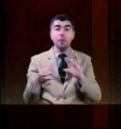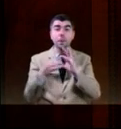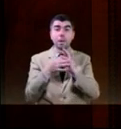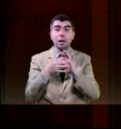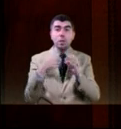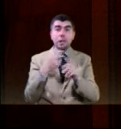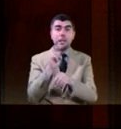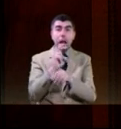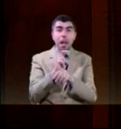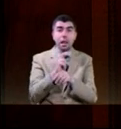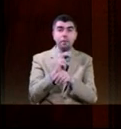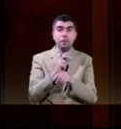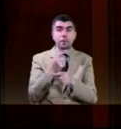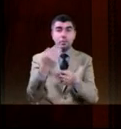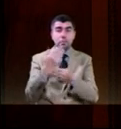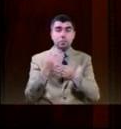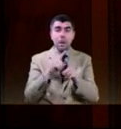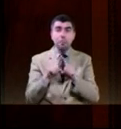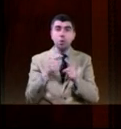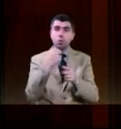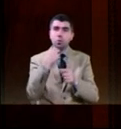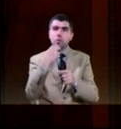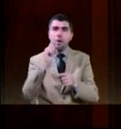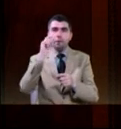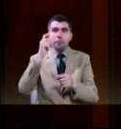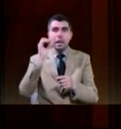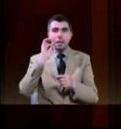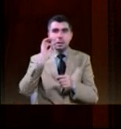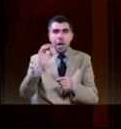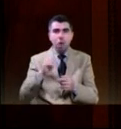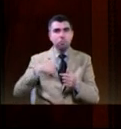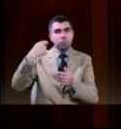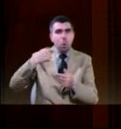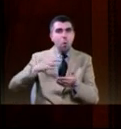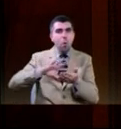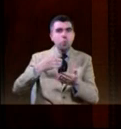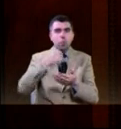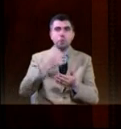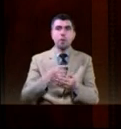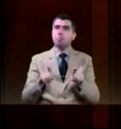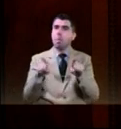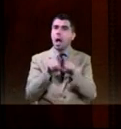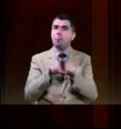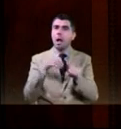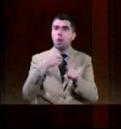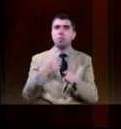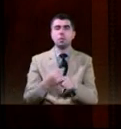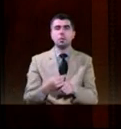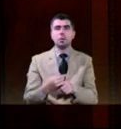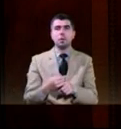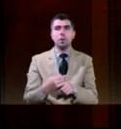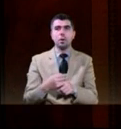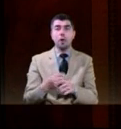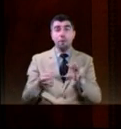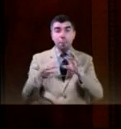انت بحال اللي غيسلفني انا بحال اللي غيسلف اي واحد، غادي ياخذ بعين الاعتبار الاجره ديالك والمصاريف ديالك الى اخره. نفس الشيء البنك الدولي